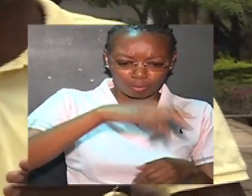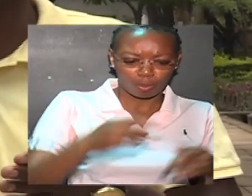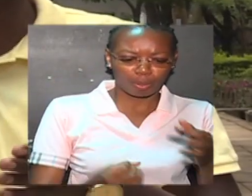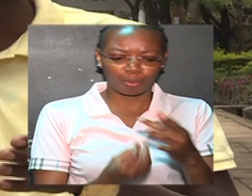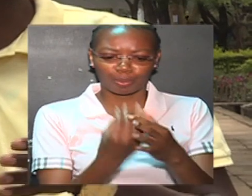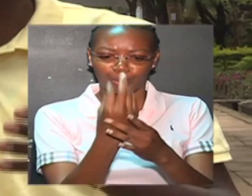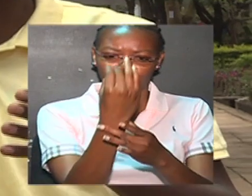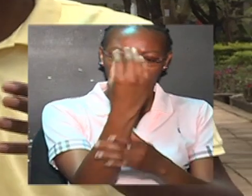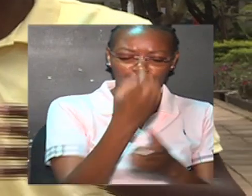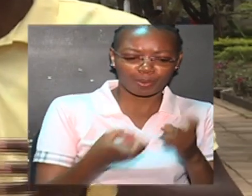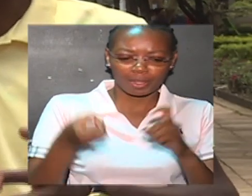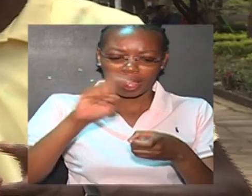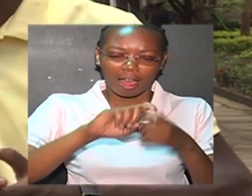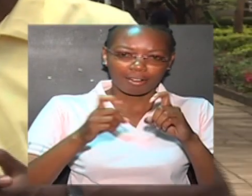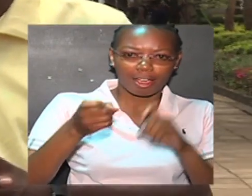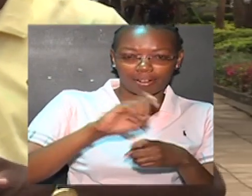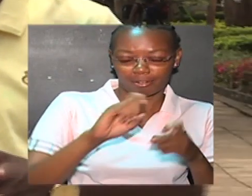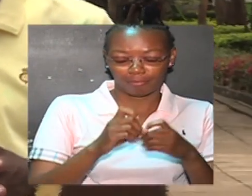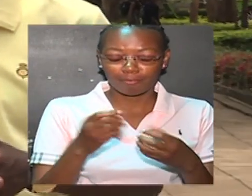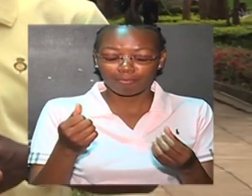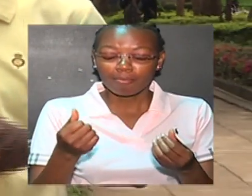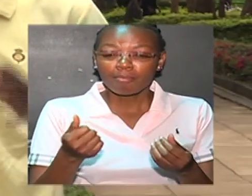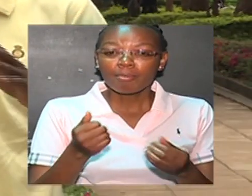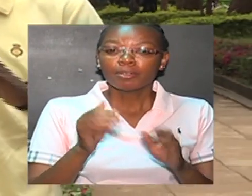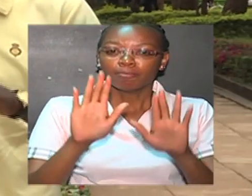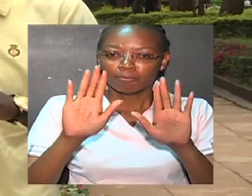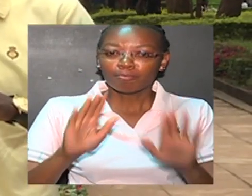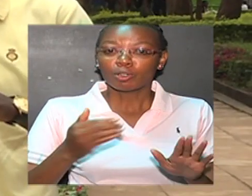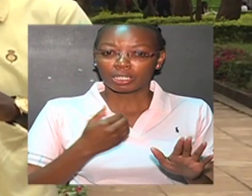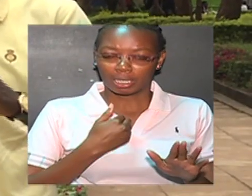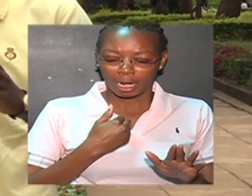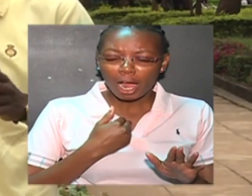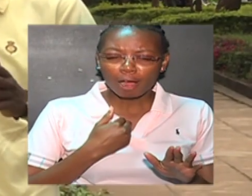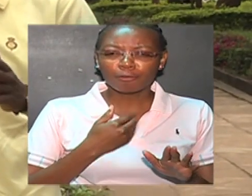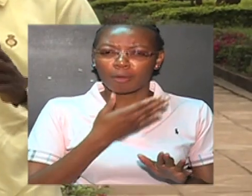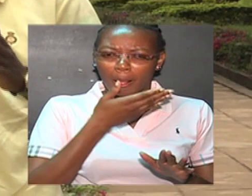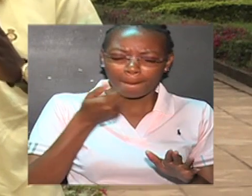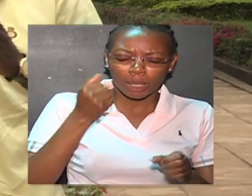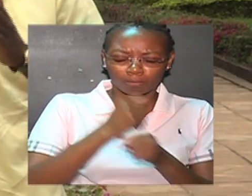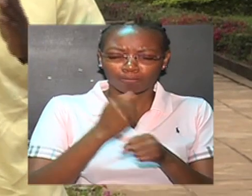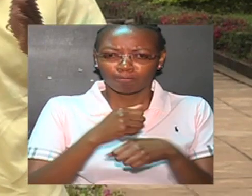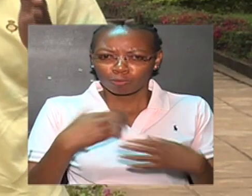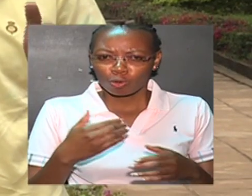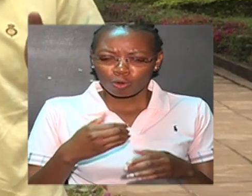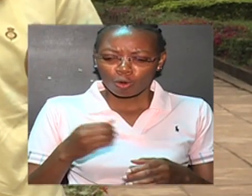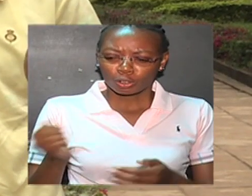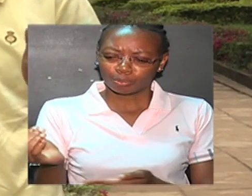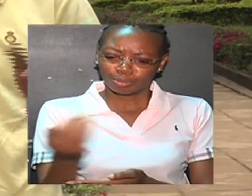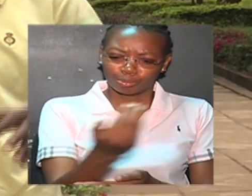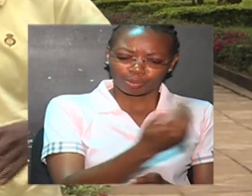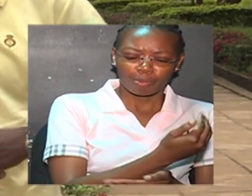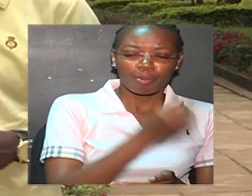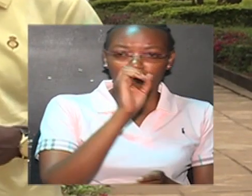kilimo biashara, bali si kilimo tu cha tumbo. Kuongeza bidhaa au nafaka dhamana ni mbinu mojawapo ya kufaidika